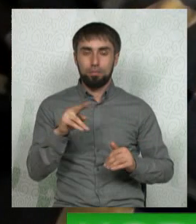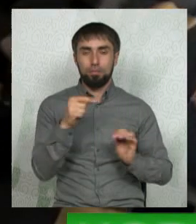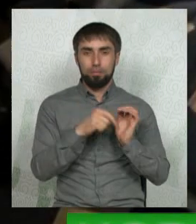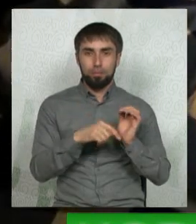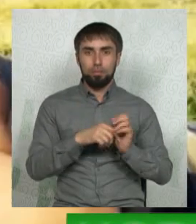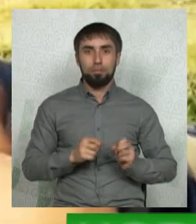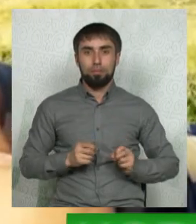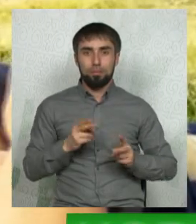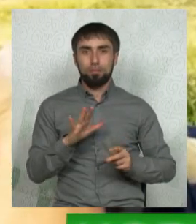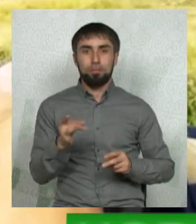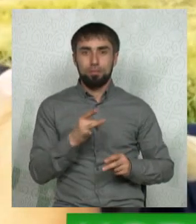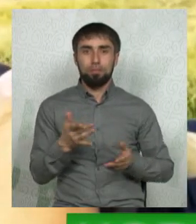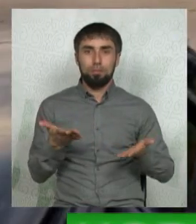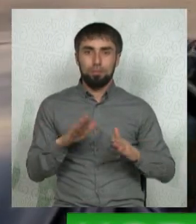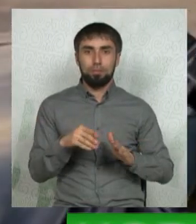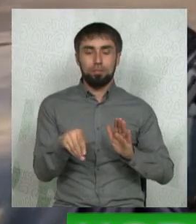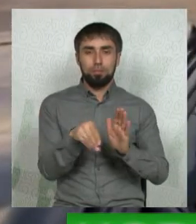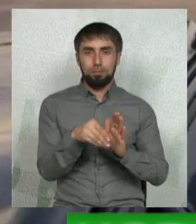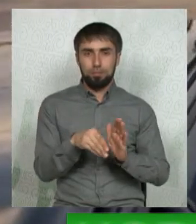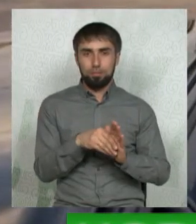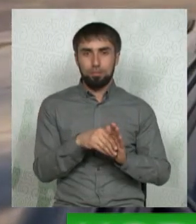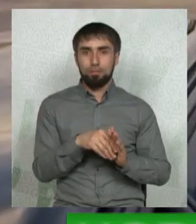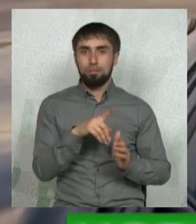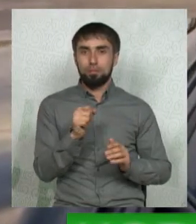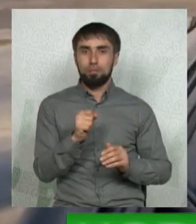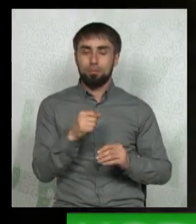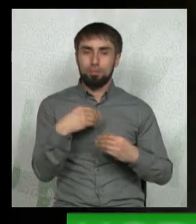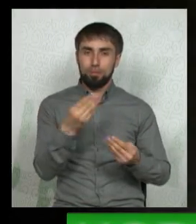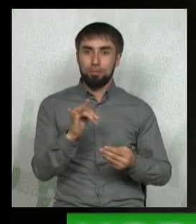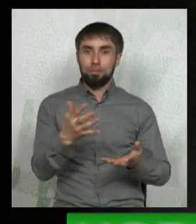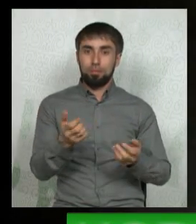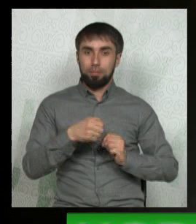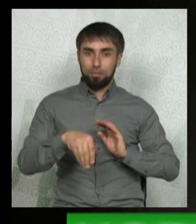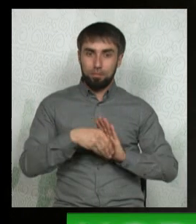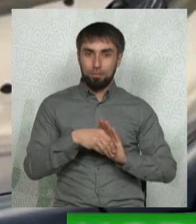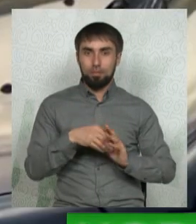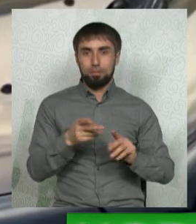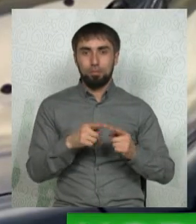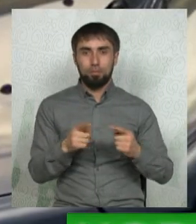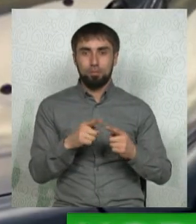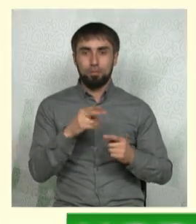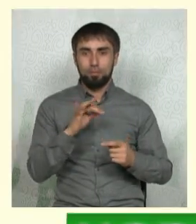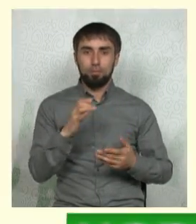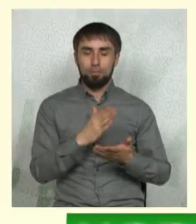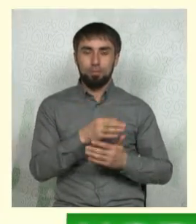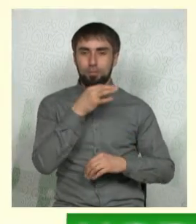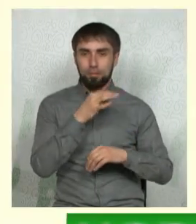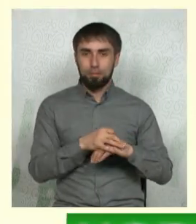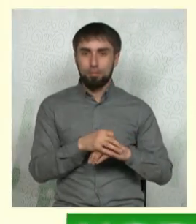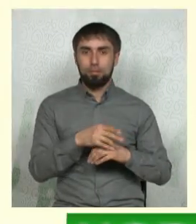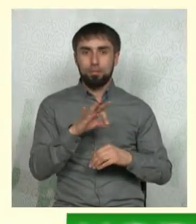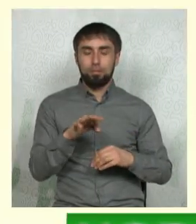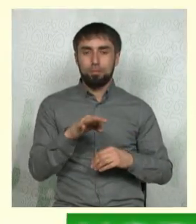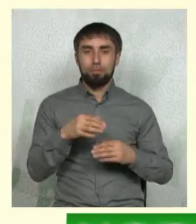коррупционных преступлений в регионе остается взяточничество. Задачу и получение взятки Уголовный кодекс страны предусматривает ответственность вплоть